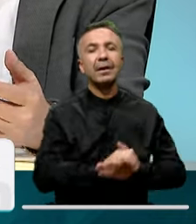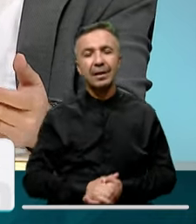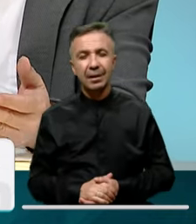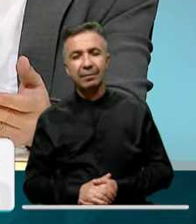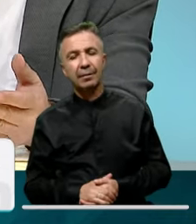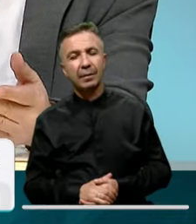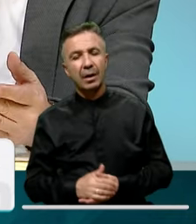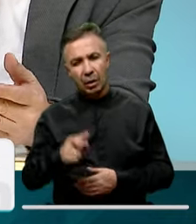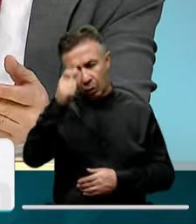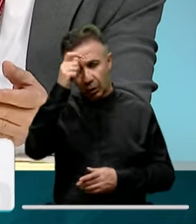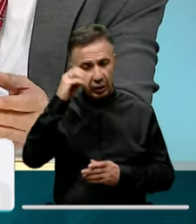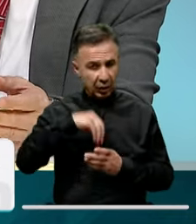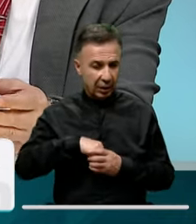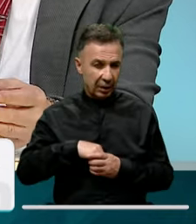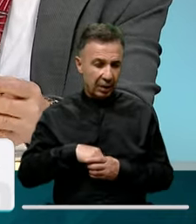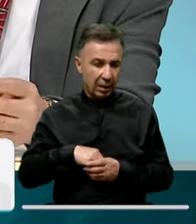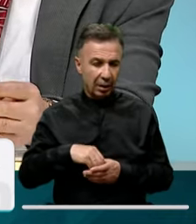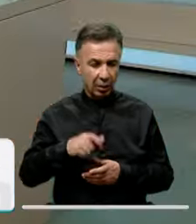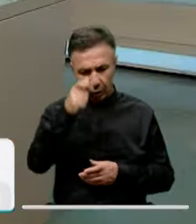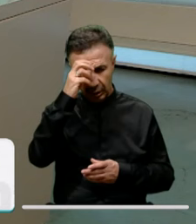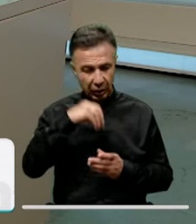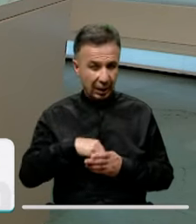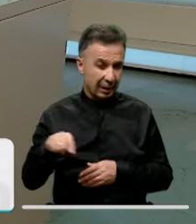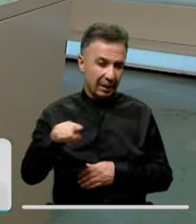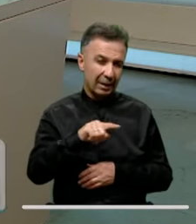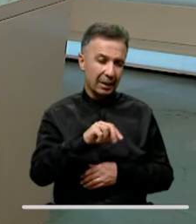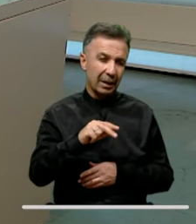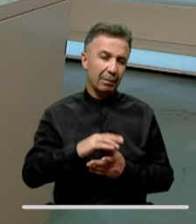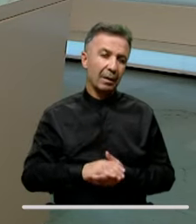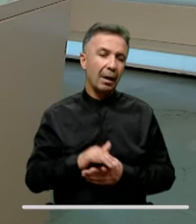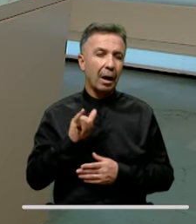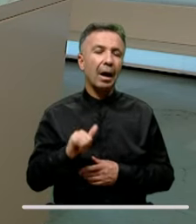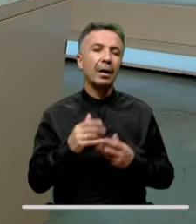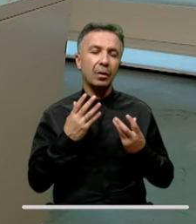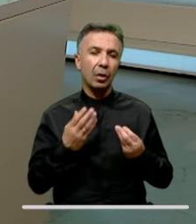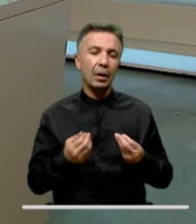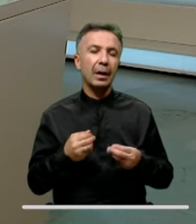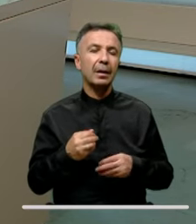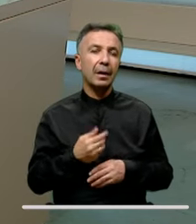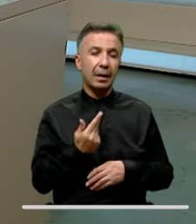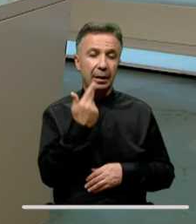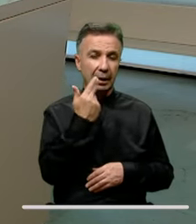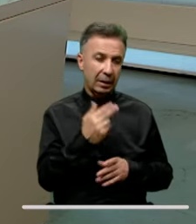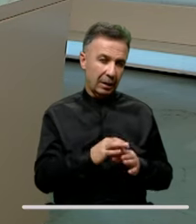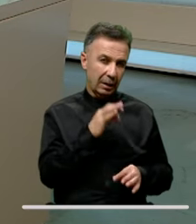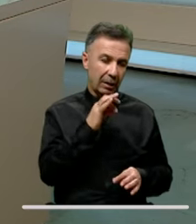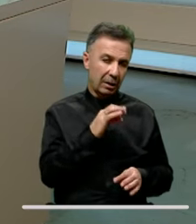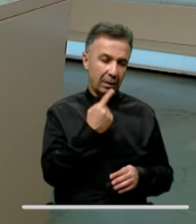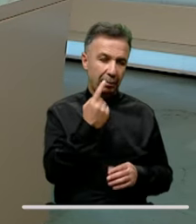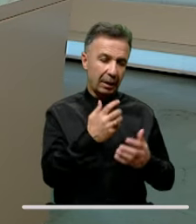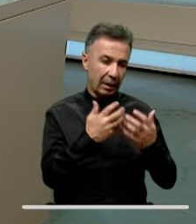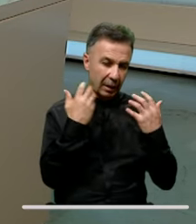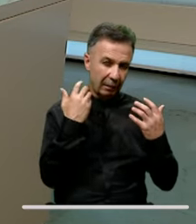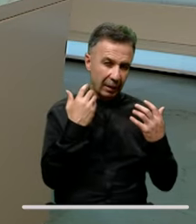Yurt içindeyse, yurt içinde sizin gibi aynı durumda olan 7 kişiyi bir